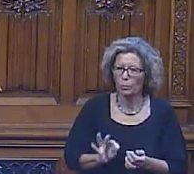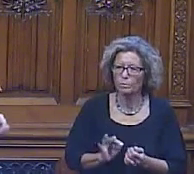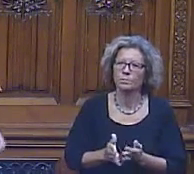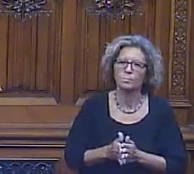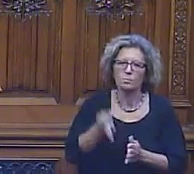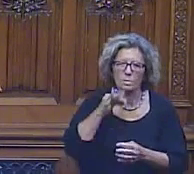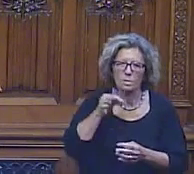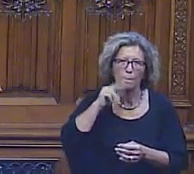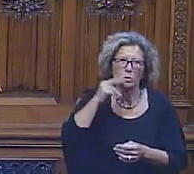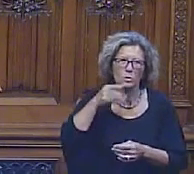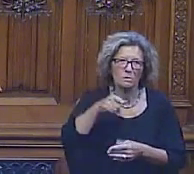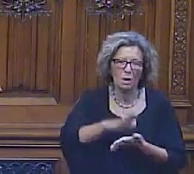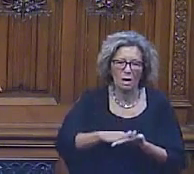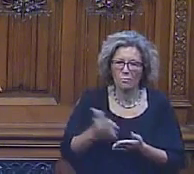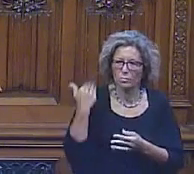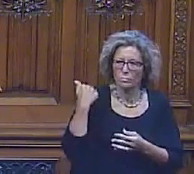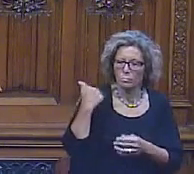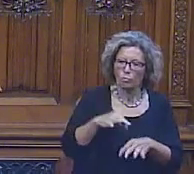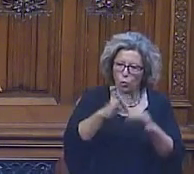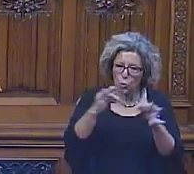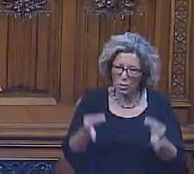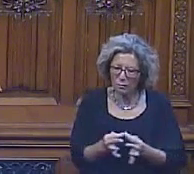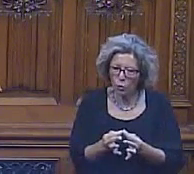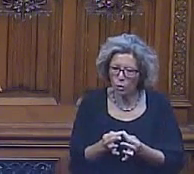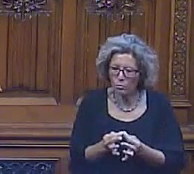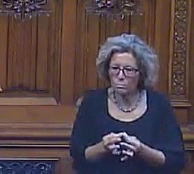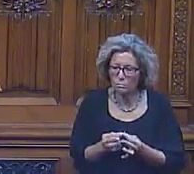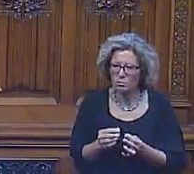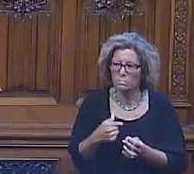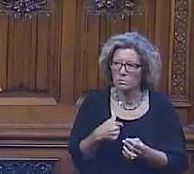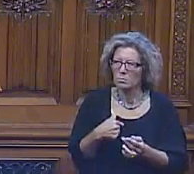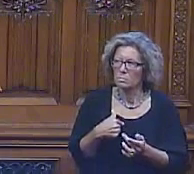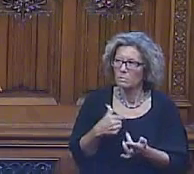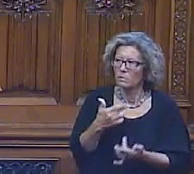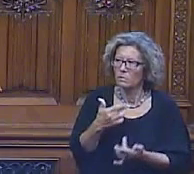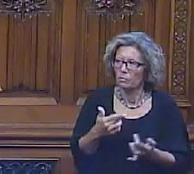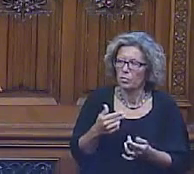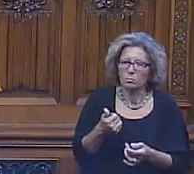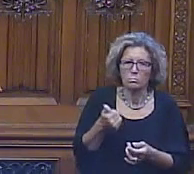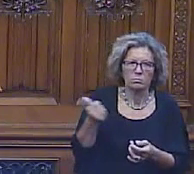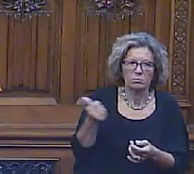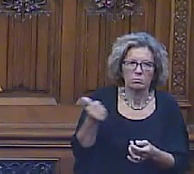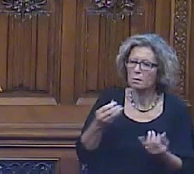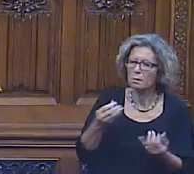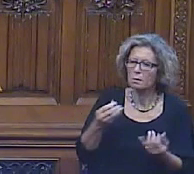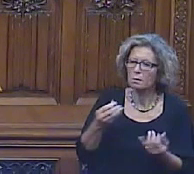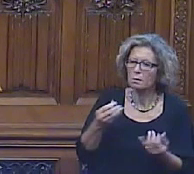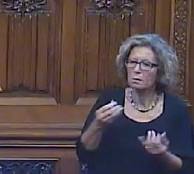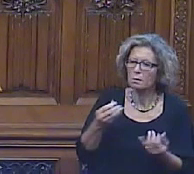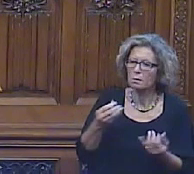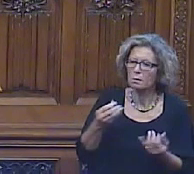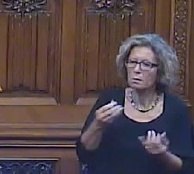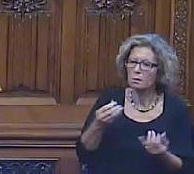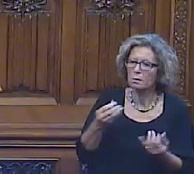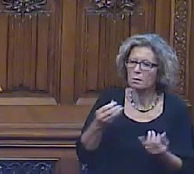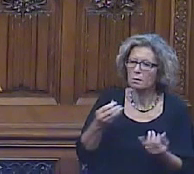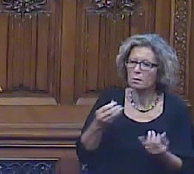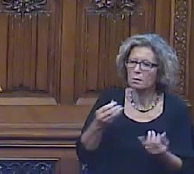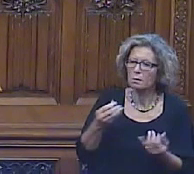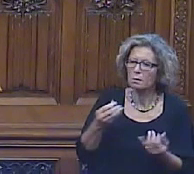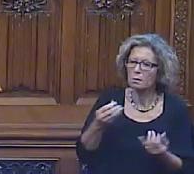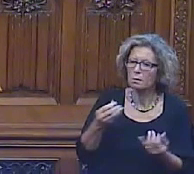Meine Damen und Herren, Anfang voriger Woche, ich bin ja vielleicht der eine oder andere wird es wissen, der freiheitliche Bezirksobmann der